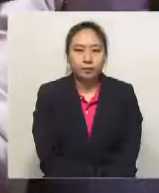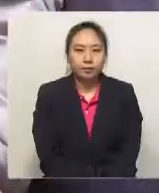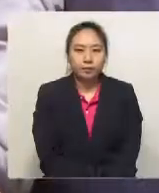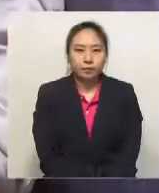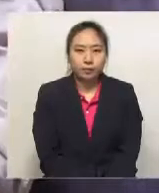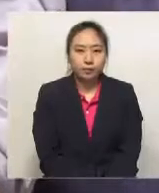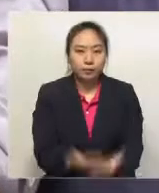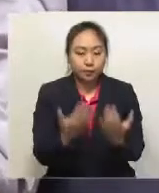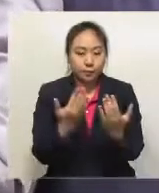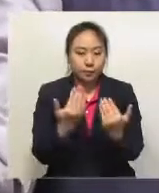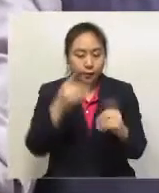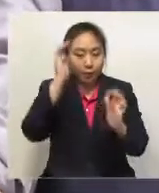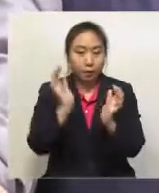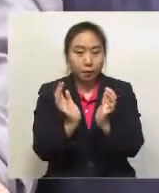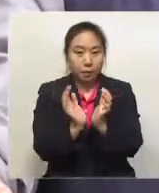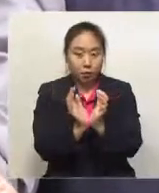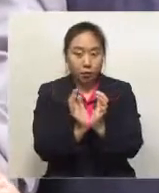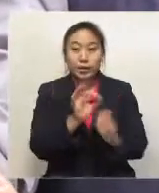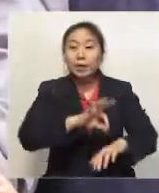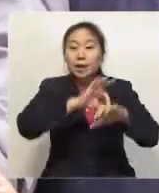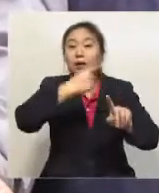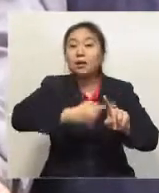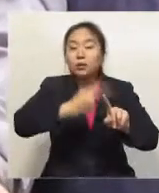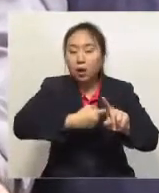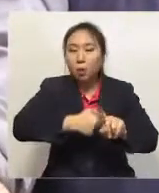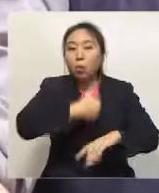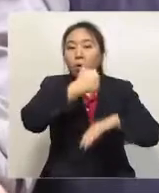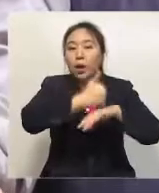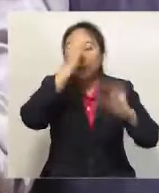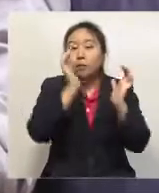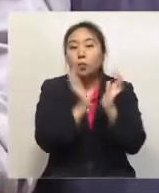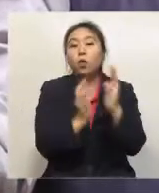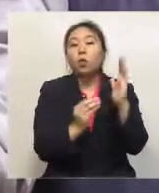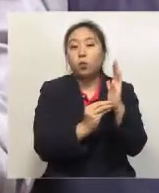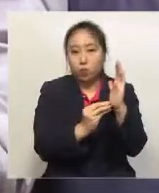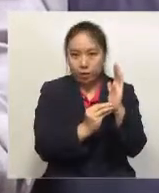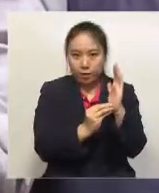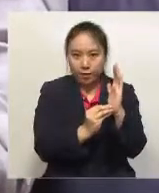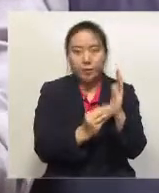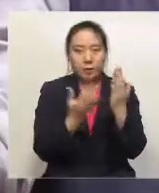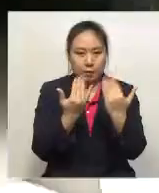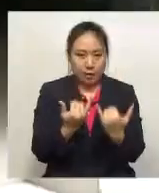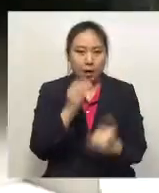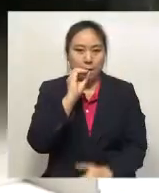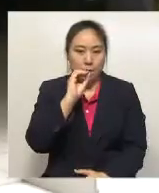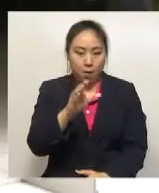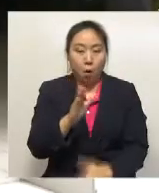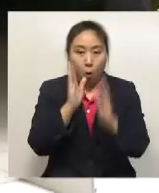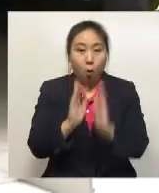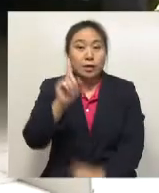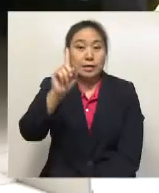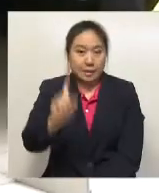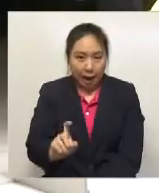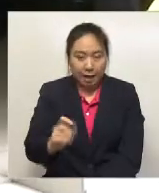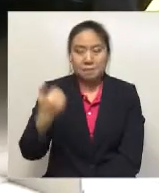ด้านพลตำรวจโทสุทธิพงษ์วงปิ่นรักษาราชการแทนผู้บัญชาการตำรวจนครบาลยืนยันว่าตอนนี้ผู้เสียชีวิต